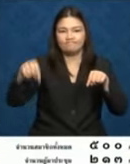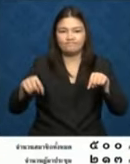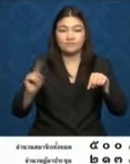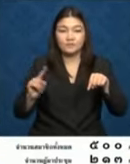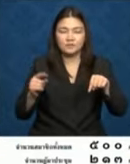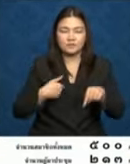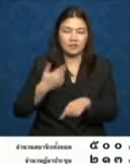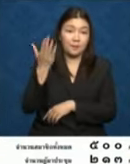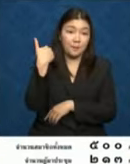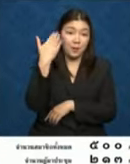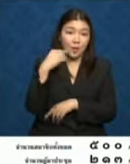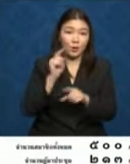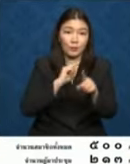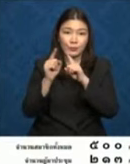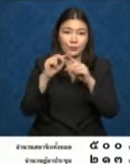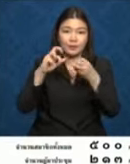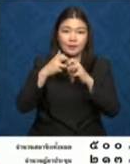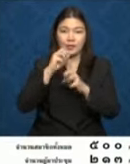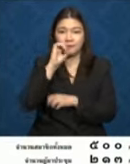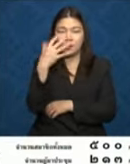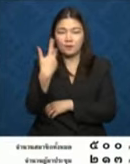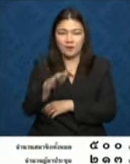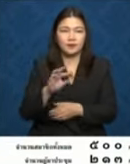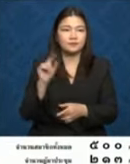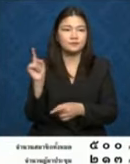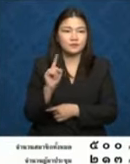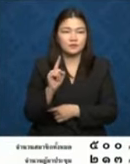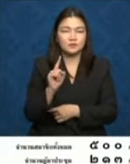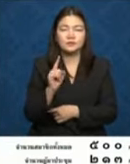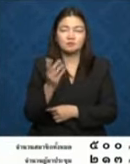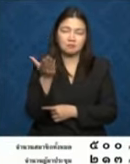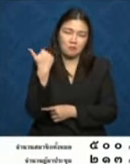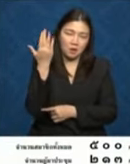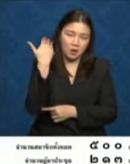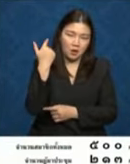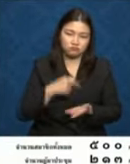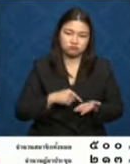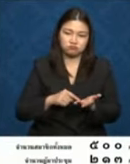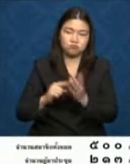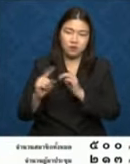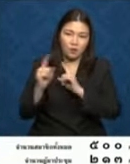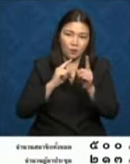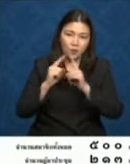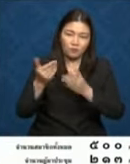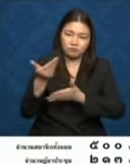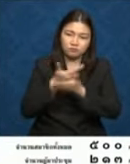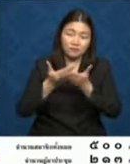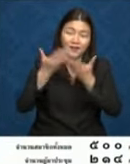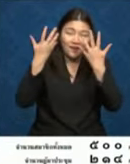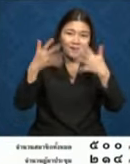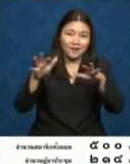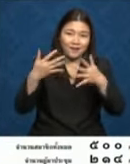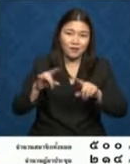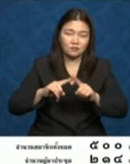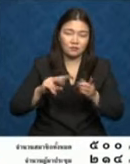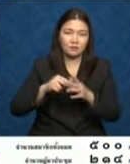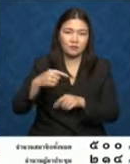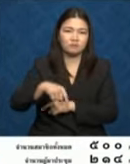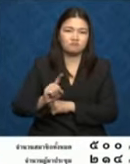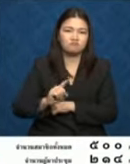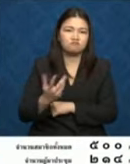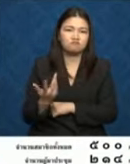ำปัญหาความเดือดร้อนเกี่ยวกับแม่น้ำสายนี้มาหารือท่านประธานในสภาแล้วนะคะก็คือจะเป็นเรื่อง